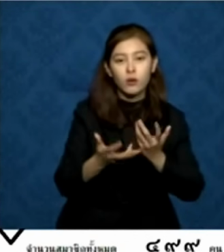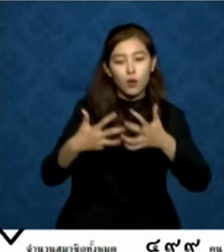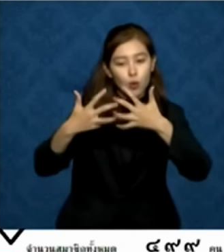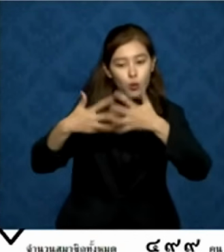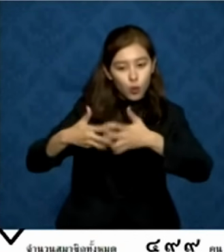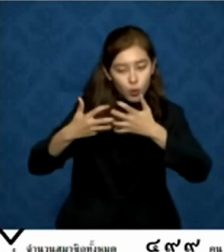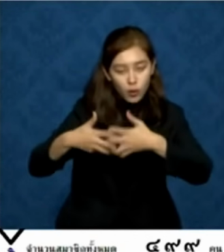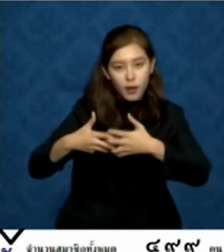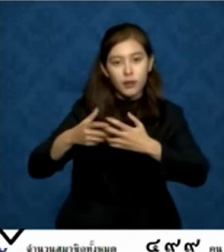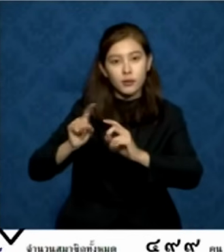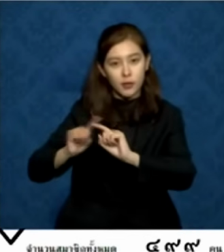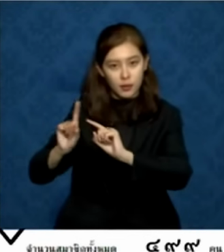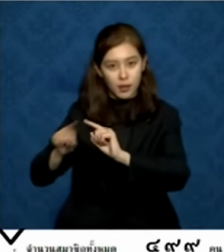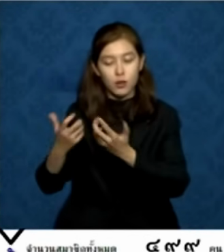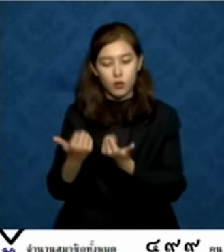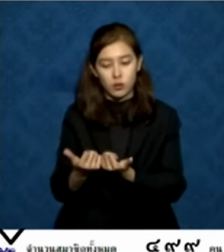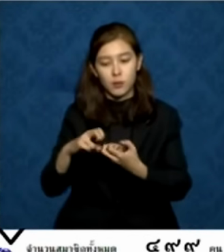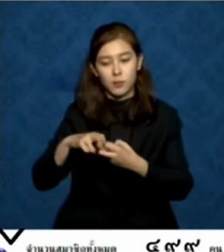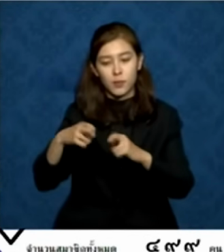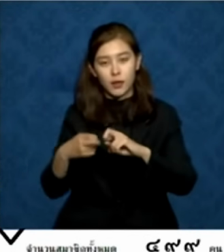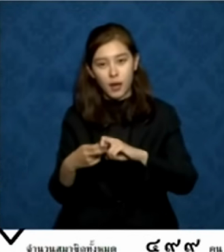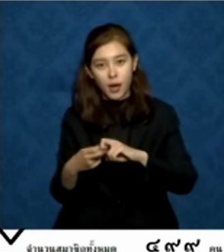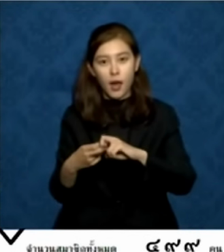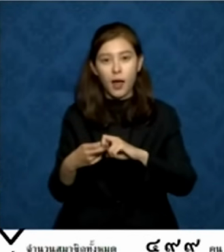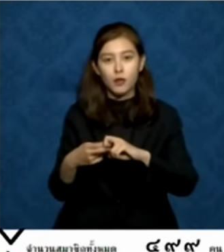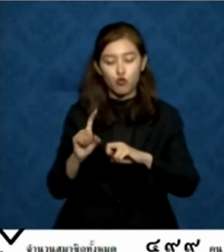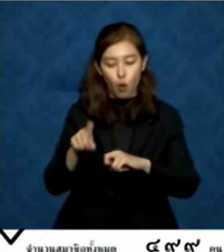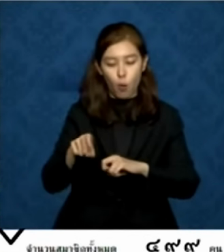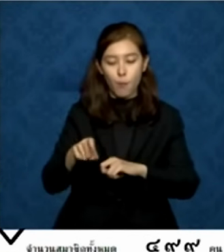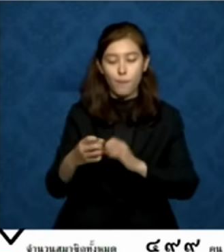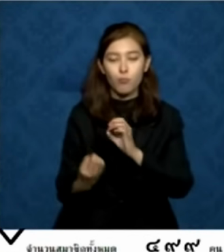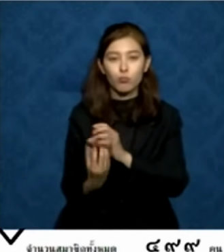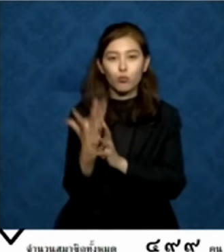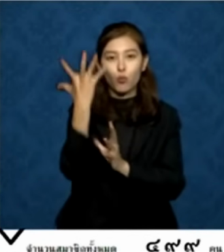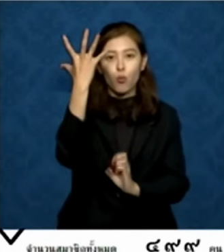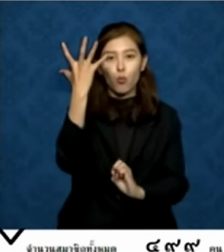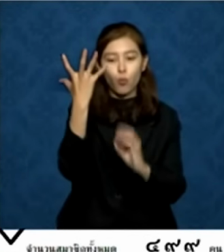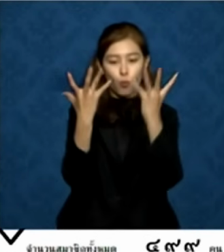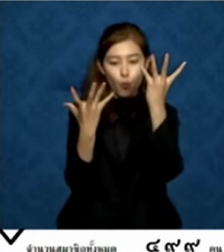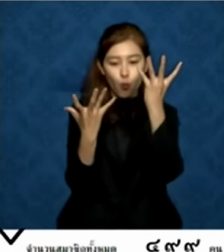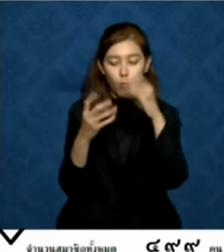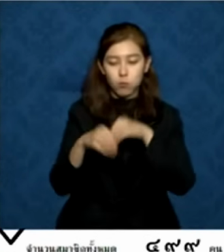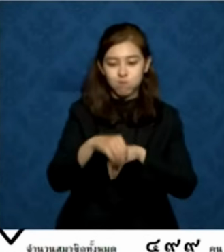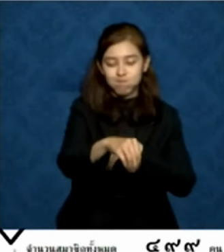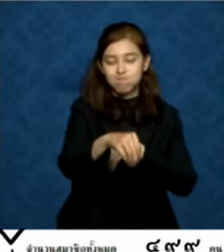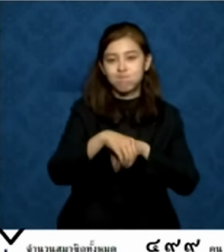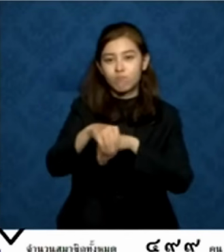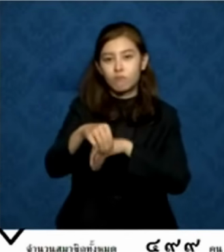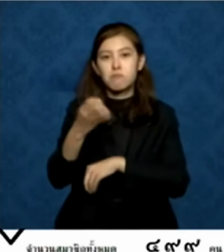พื่อการเก็บกักคาร์บอนในพื้นที่ป่าเพื่อพัฒนาประเทศมุ่งสู่สังคมคาร์บอนต่ำ